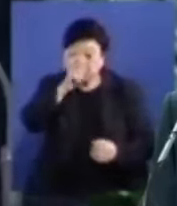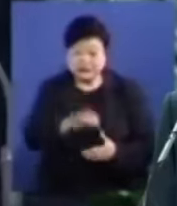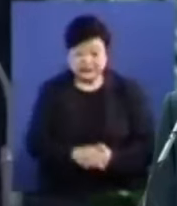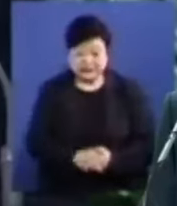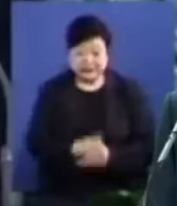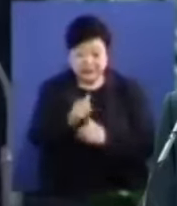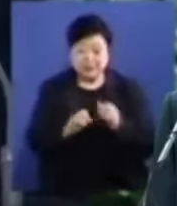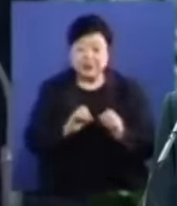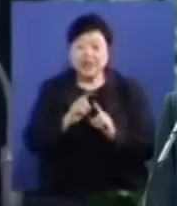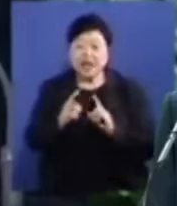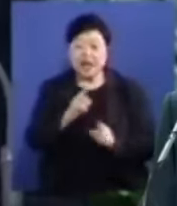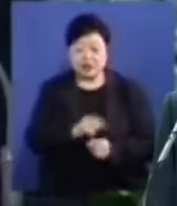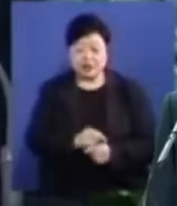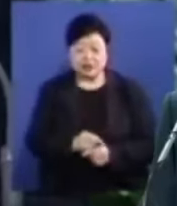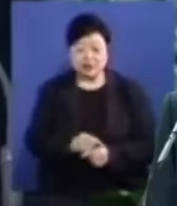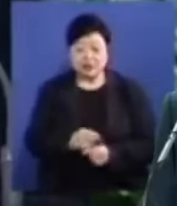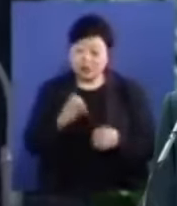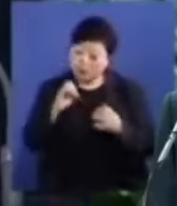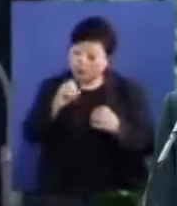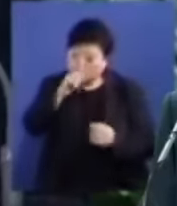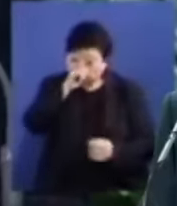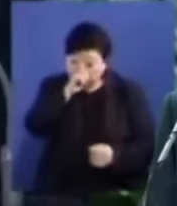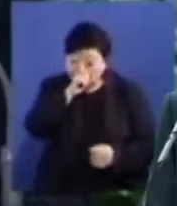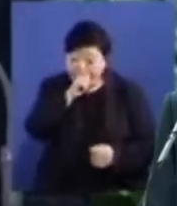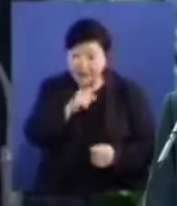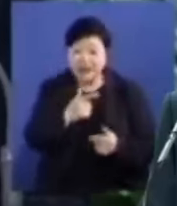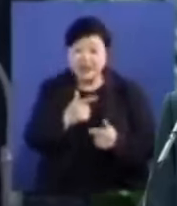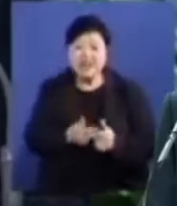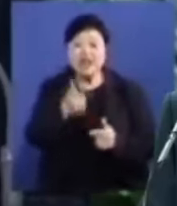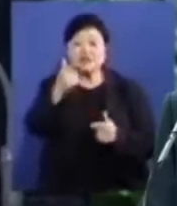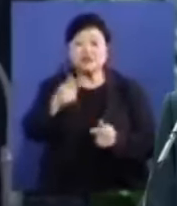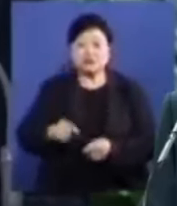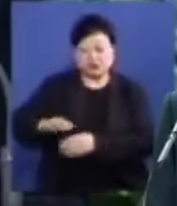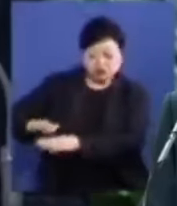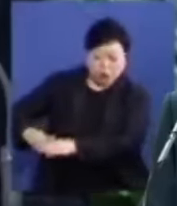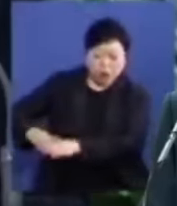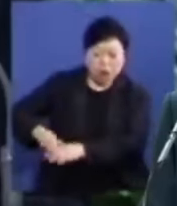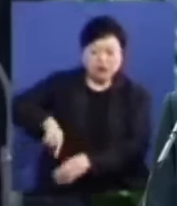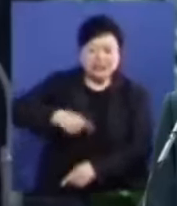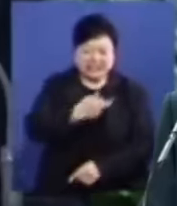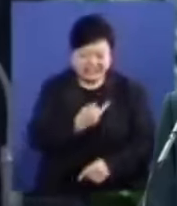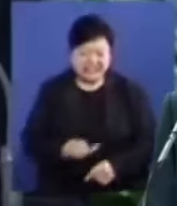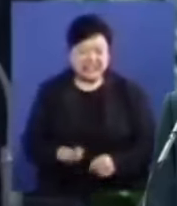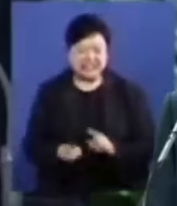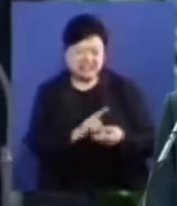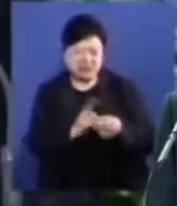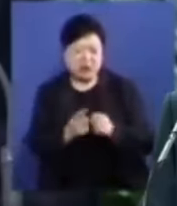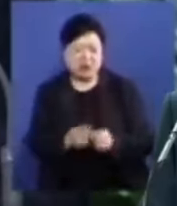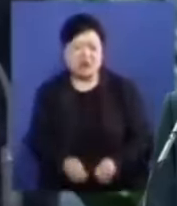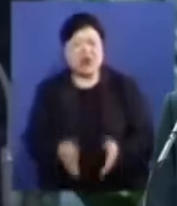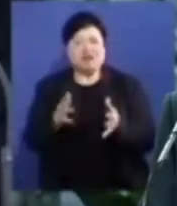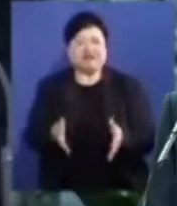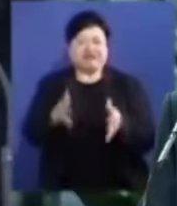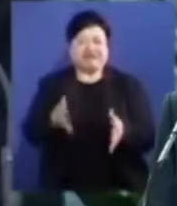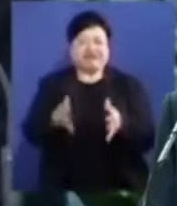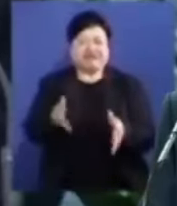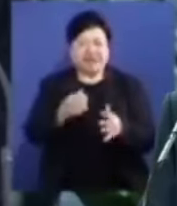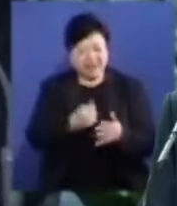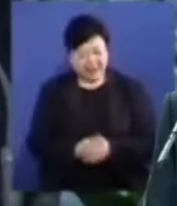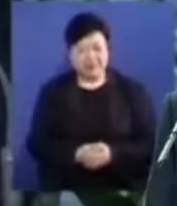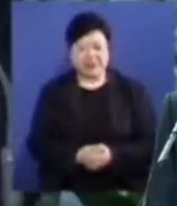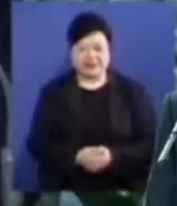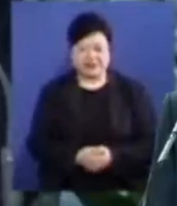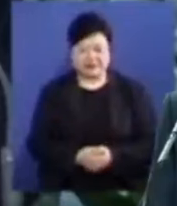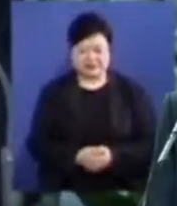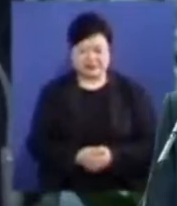나라 말씀을 나누었더라면 예수님이 풍랑이 일어나도록 허락하지 않았을 것입니다. 예수님 내버려 놓고